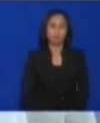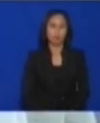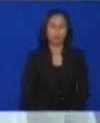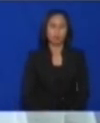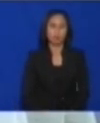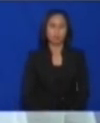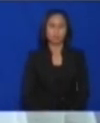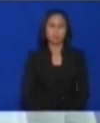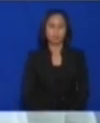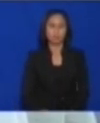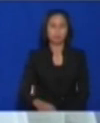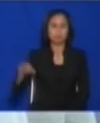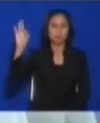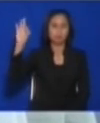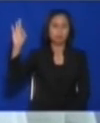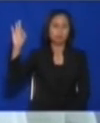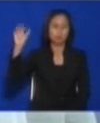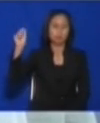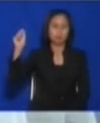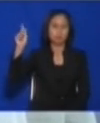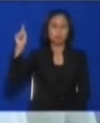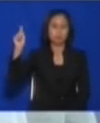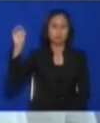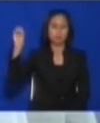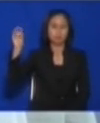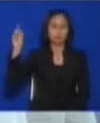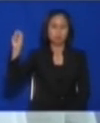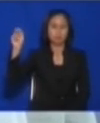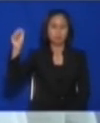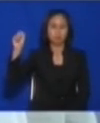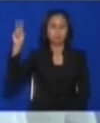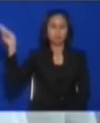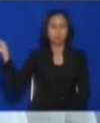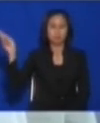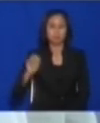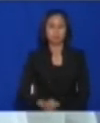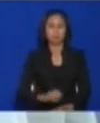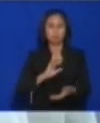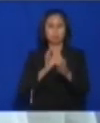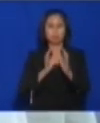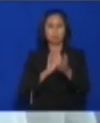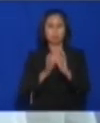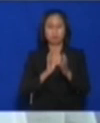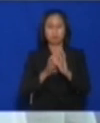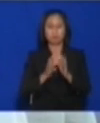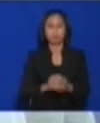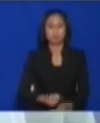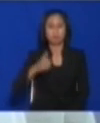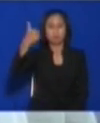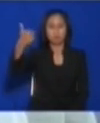Fathonah amanah Sidik dan tabligh membangun sistem handal menuju